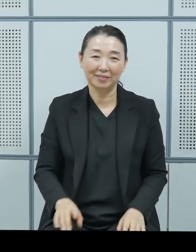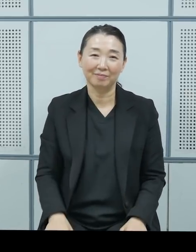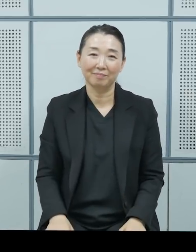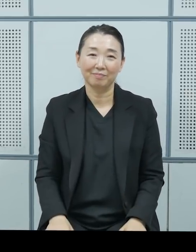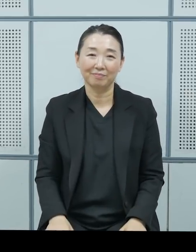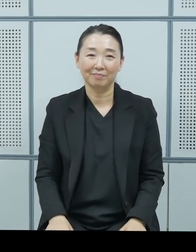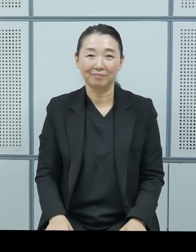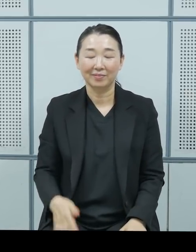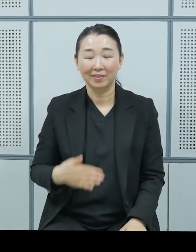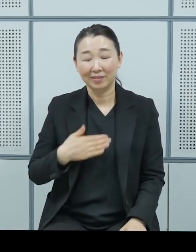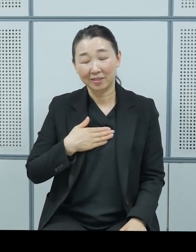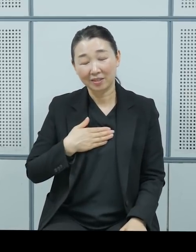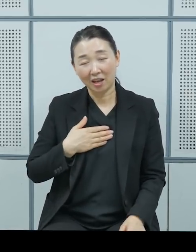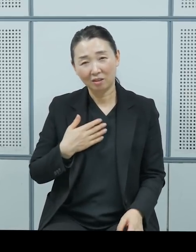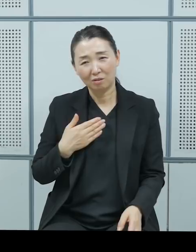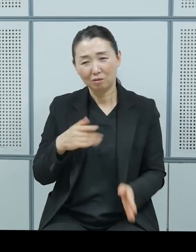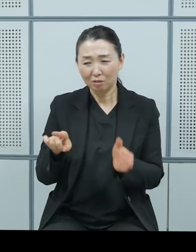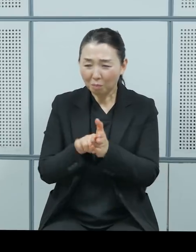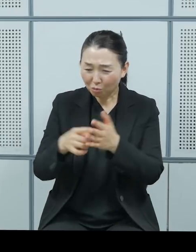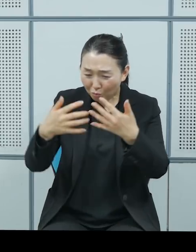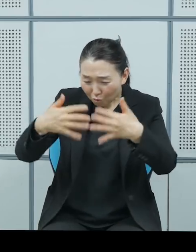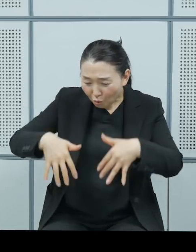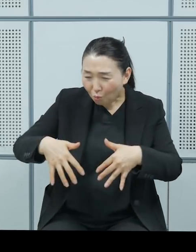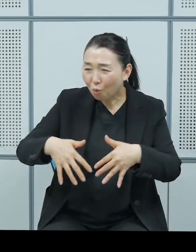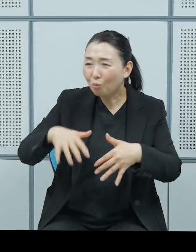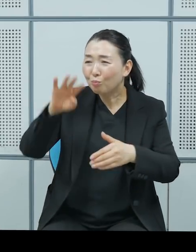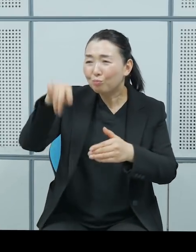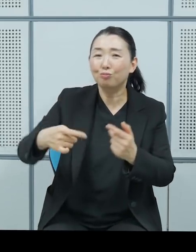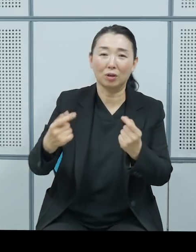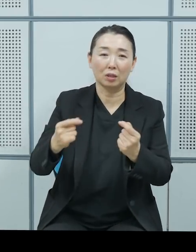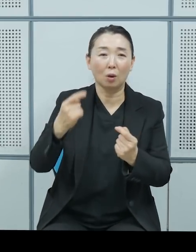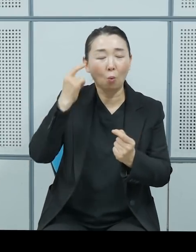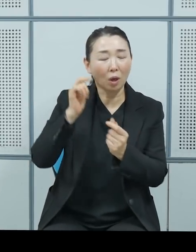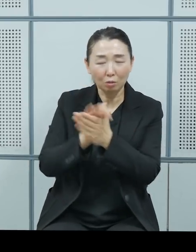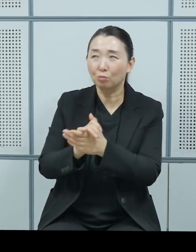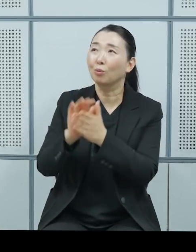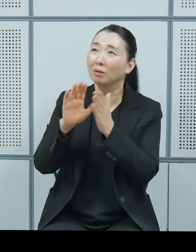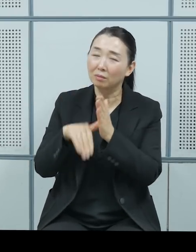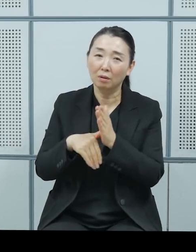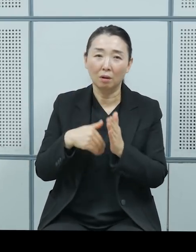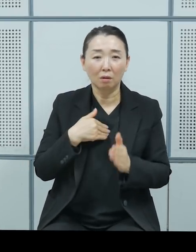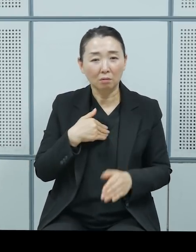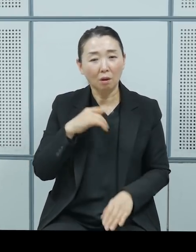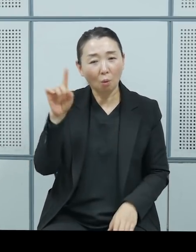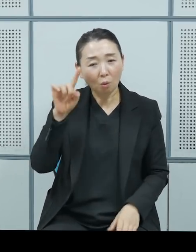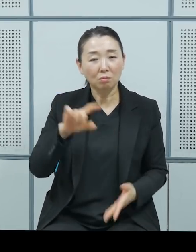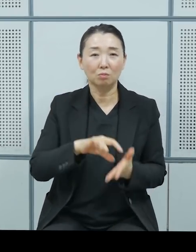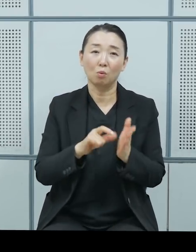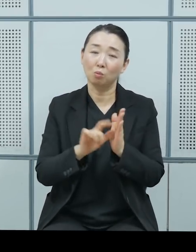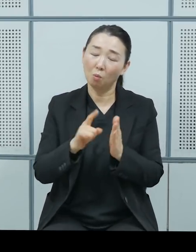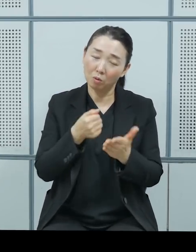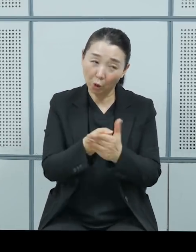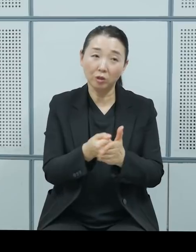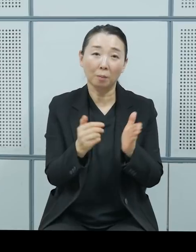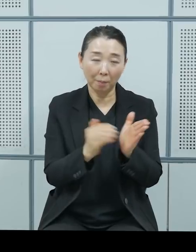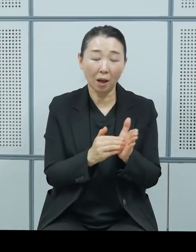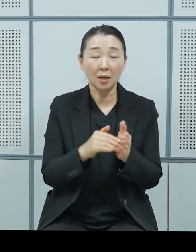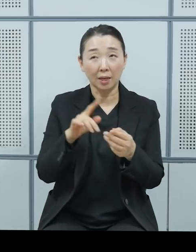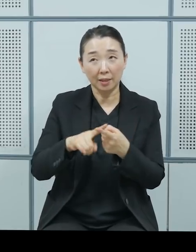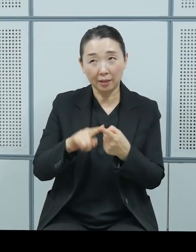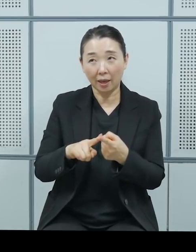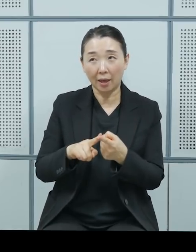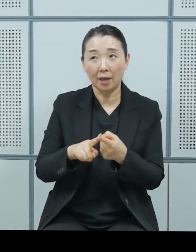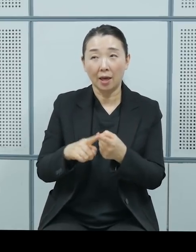저는 참 조건부 믿음이 많았다는 생각이 들었어요. 항상 기도할 때 그냥 제가 어느 정도 정해두고